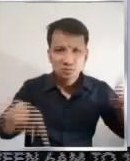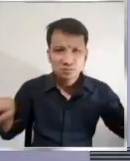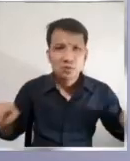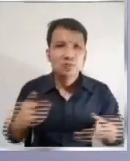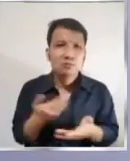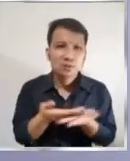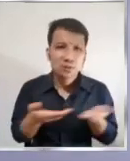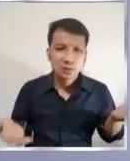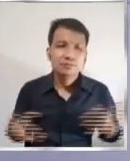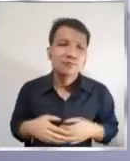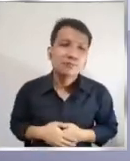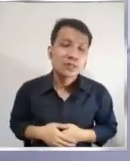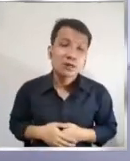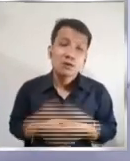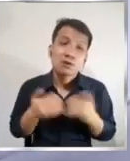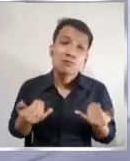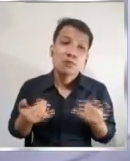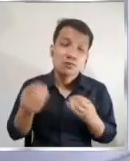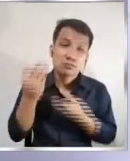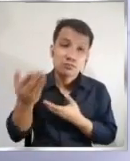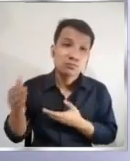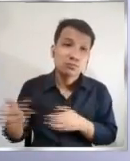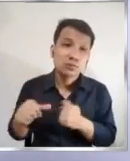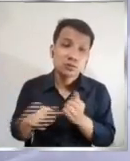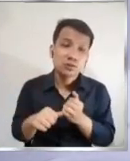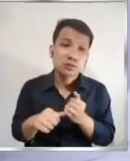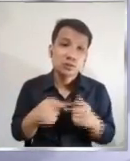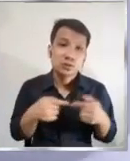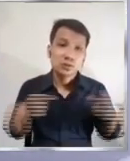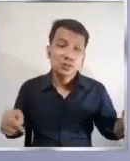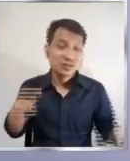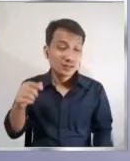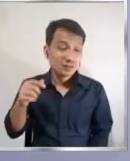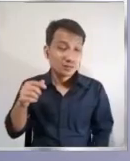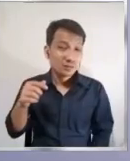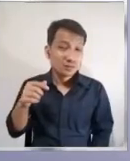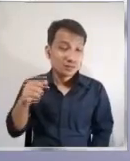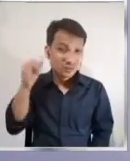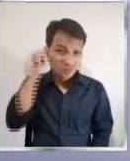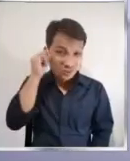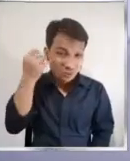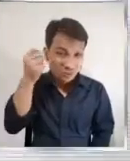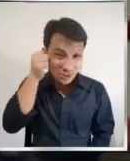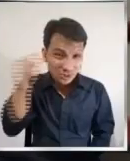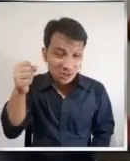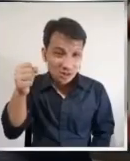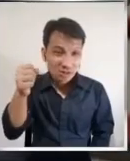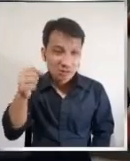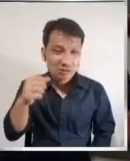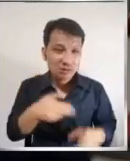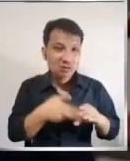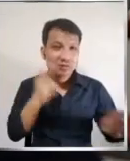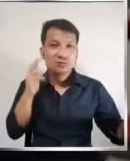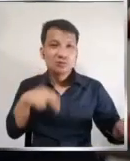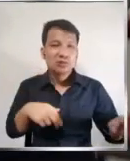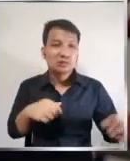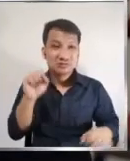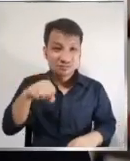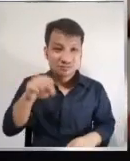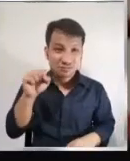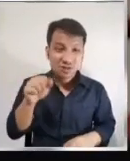Umatras bilang co-author ng anti-terror bill si Albay Representative Joey Salceda. Binawi na rin niya ang kanyang yes vote sa pagpasa ng